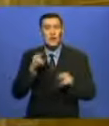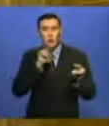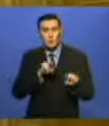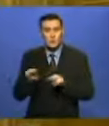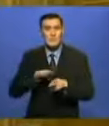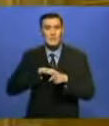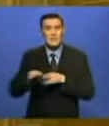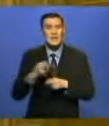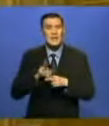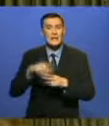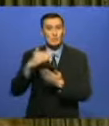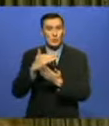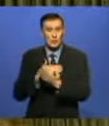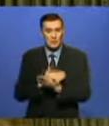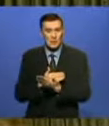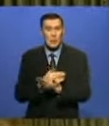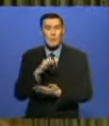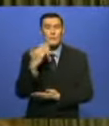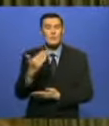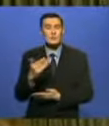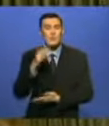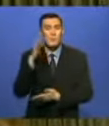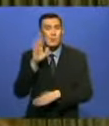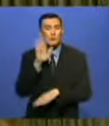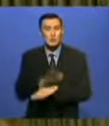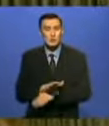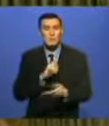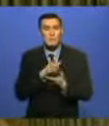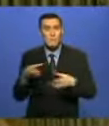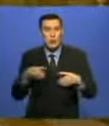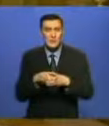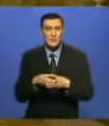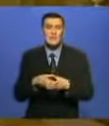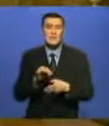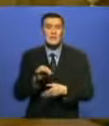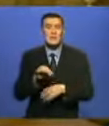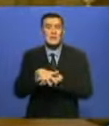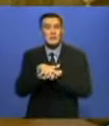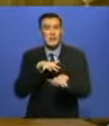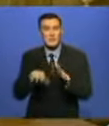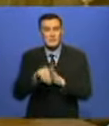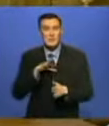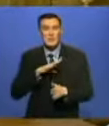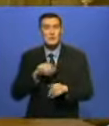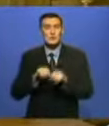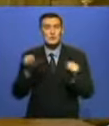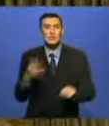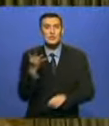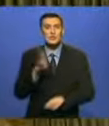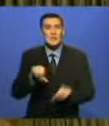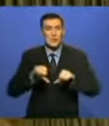за выполнением этой программы. Согласно вашему поручению, во фракциях партии в Мажилисе и во всех маслихатах уже созданы 4